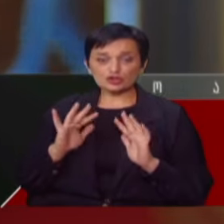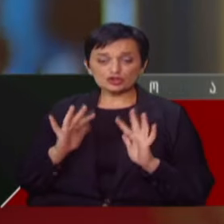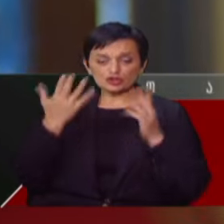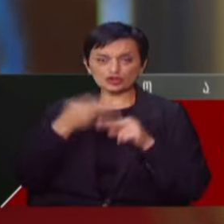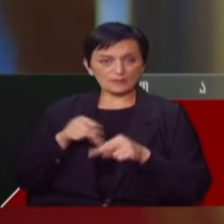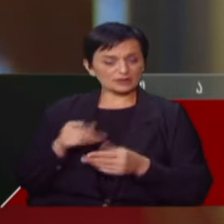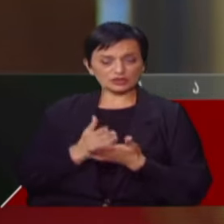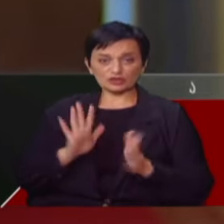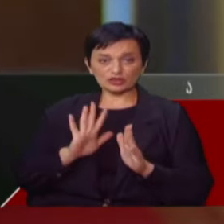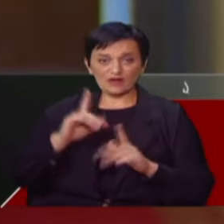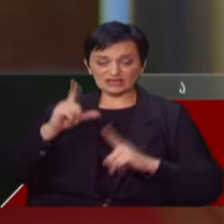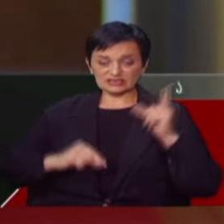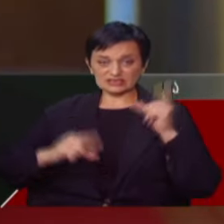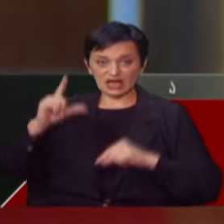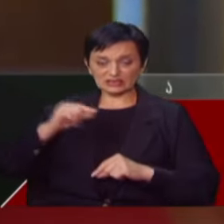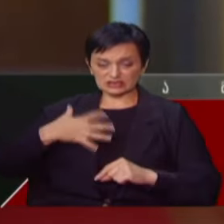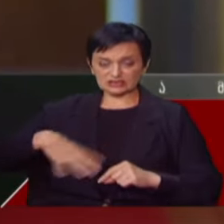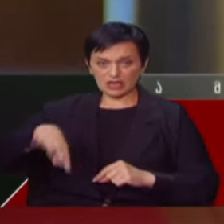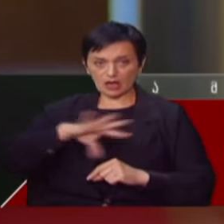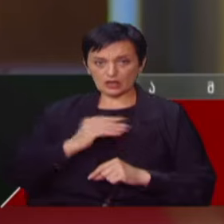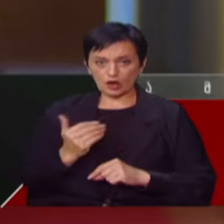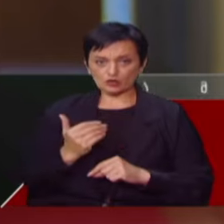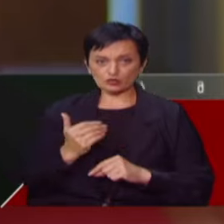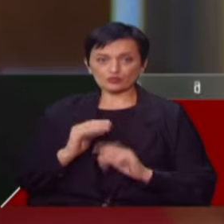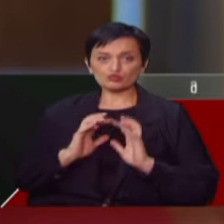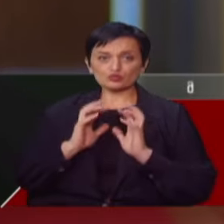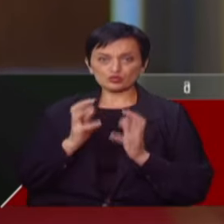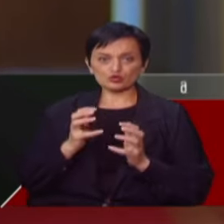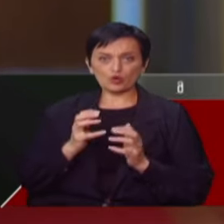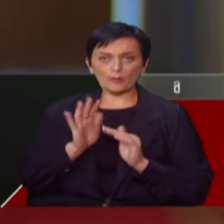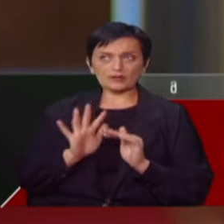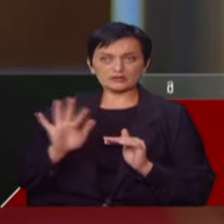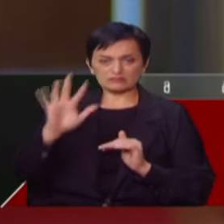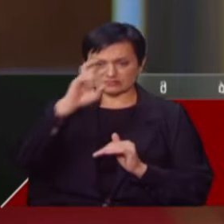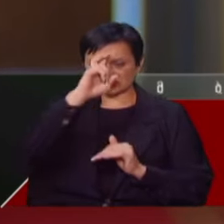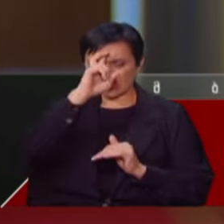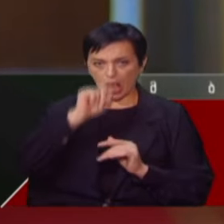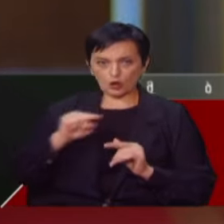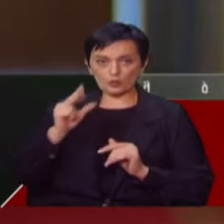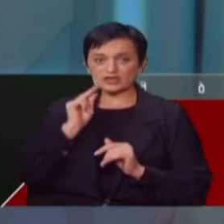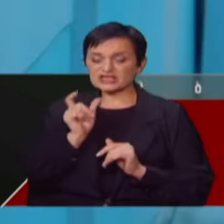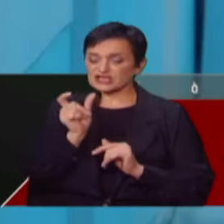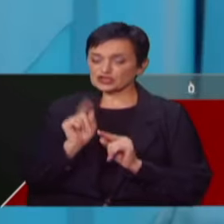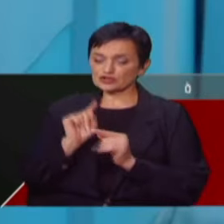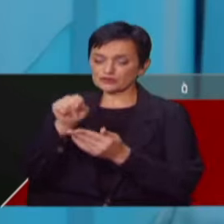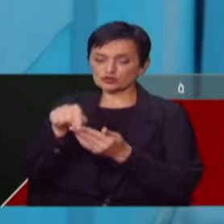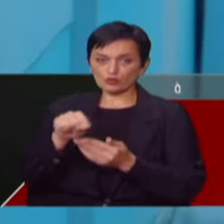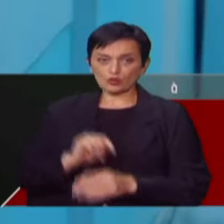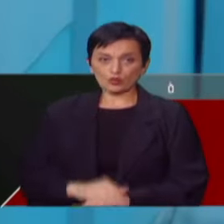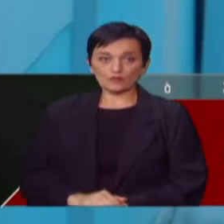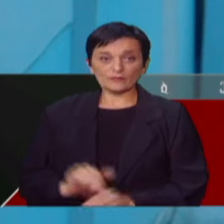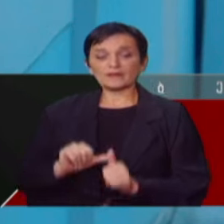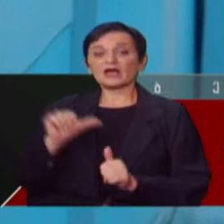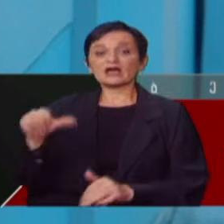არის, რომ აი ამ სტატისტიკით საქართველო მსოფლიოს დემოკრატიული სახელმწიფოების რიცხვში მოხვდა.